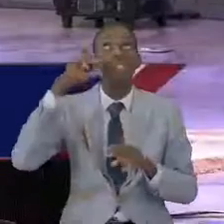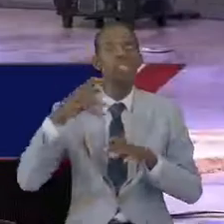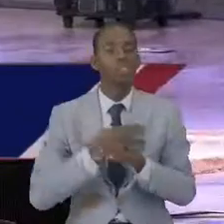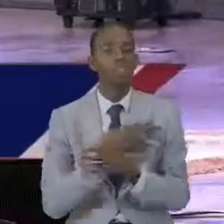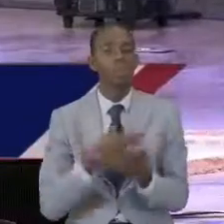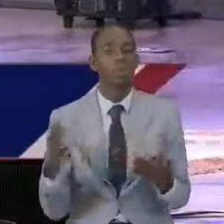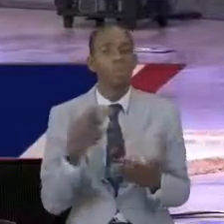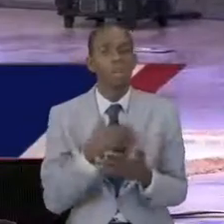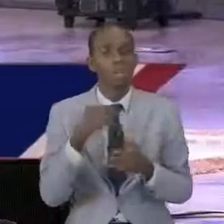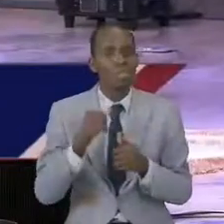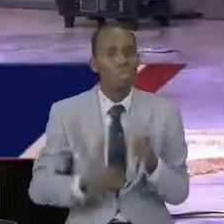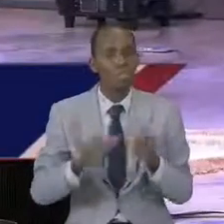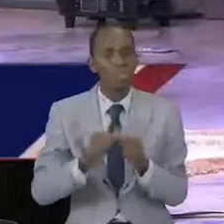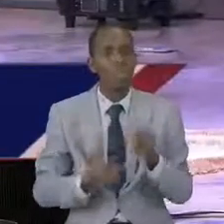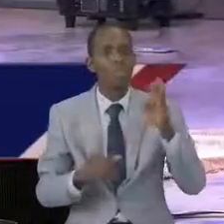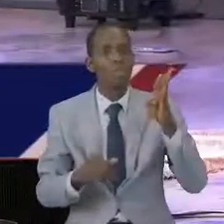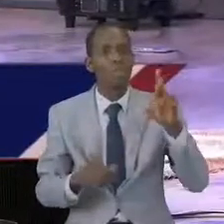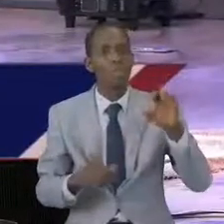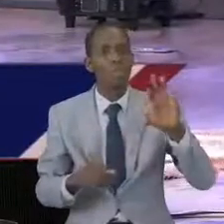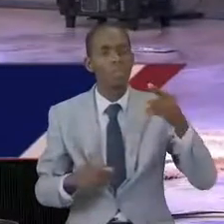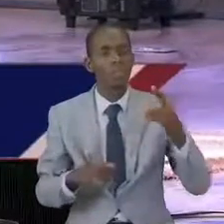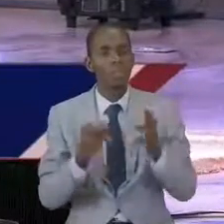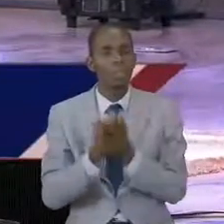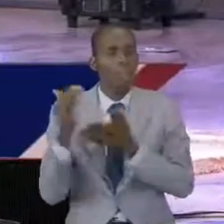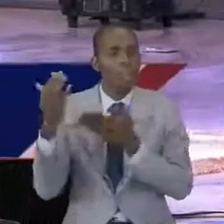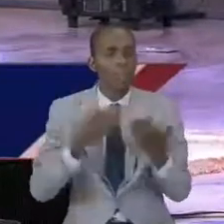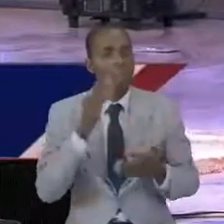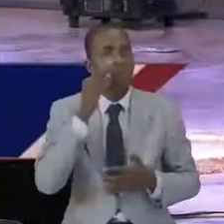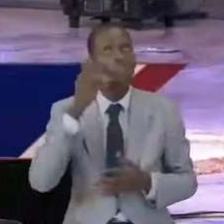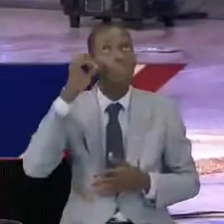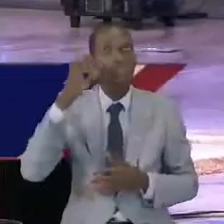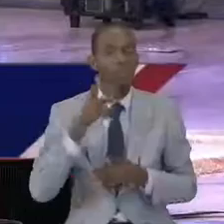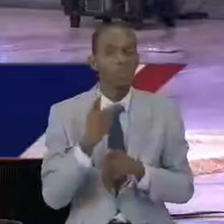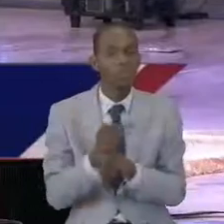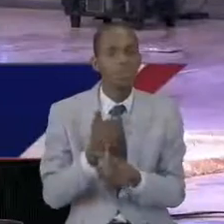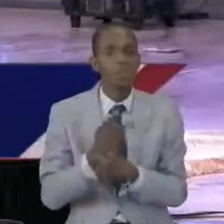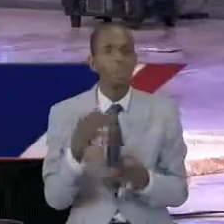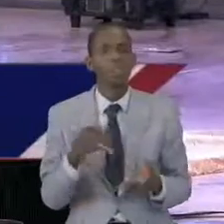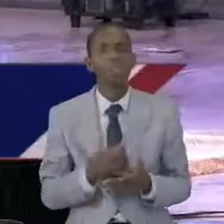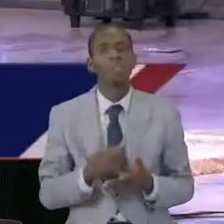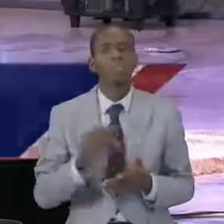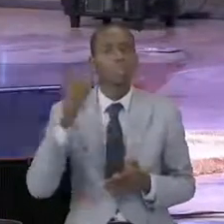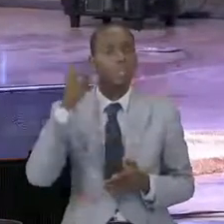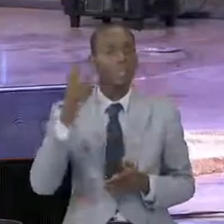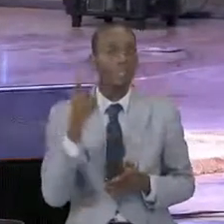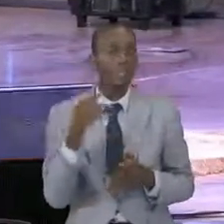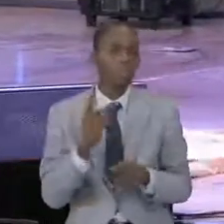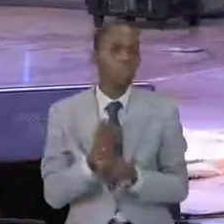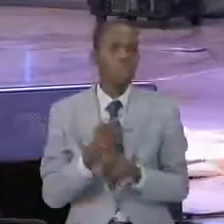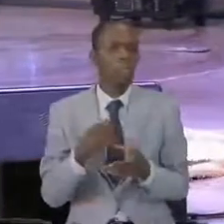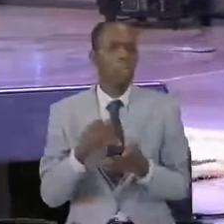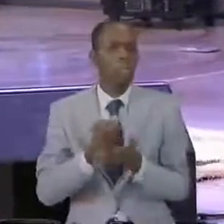justice et le retranche et tout s'arma qui porte du fruit il est monde cela veut dire que il